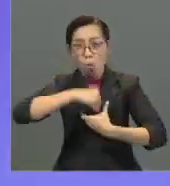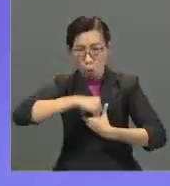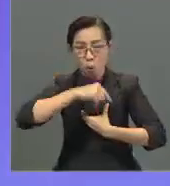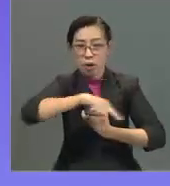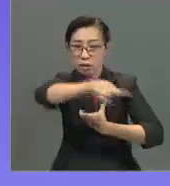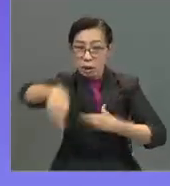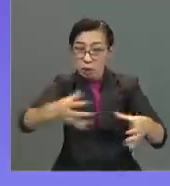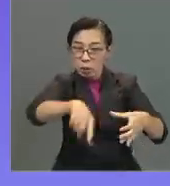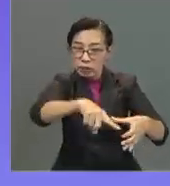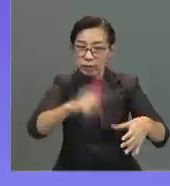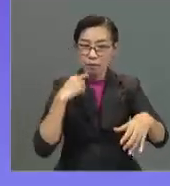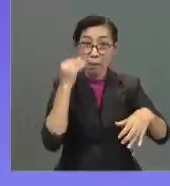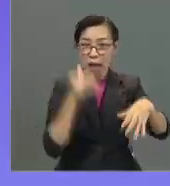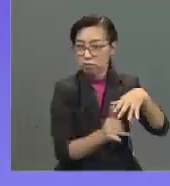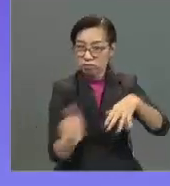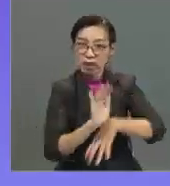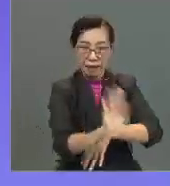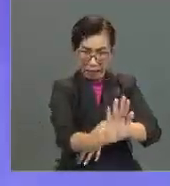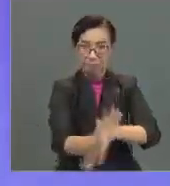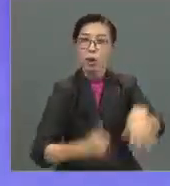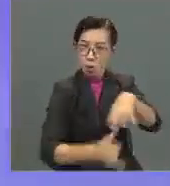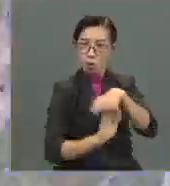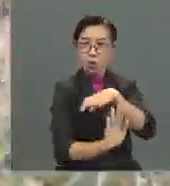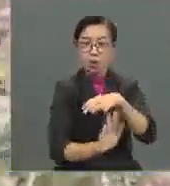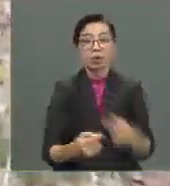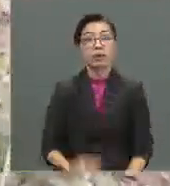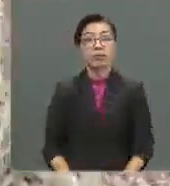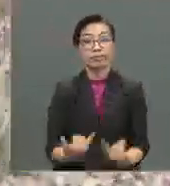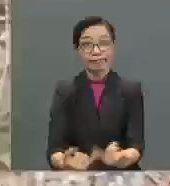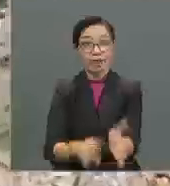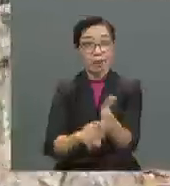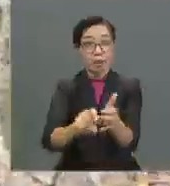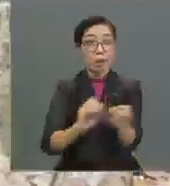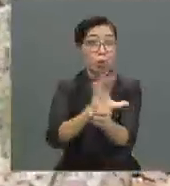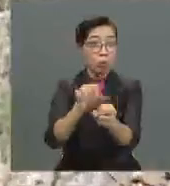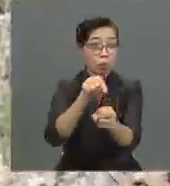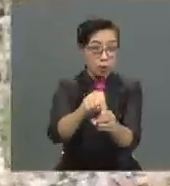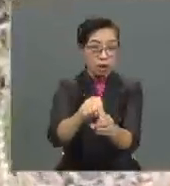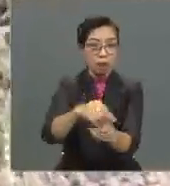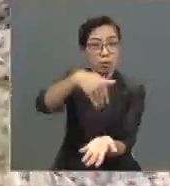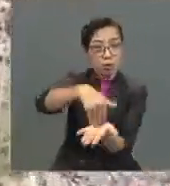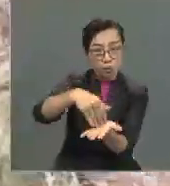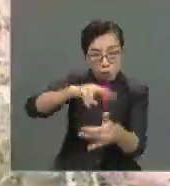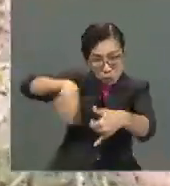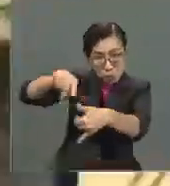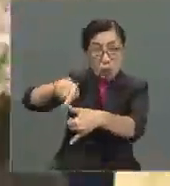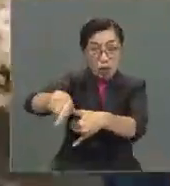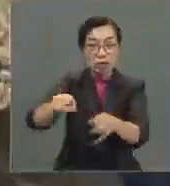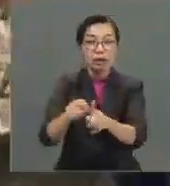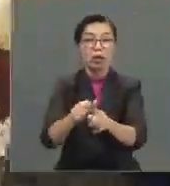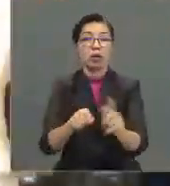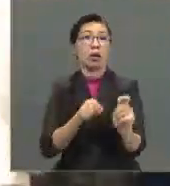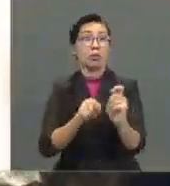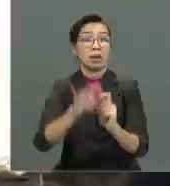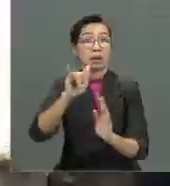ในกลุ่มเสี่ยงเหล่านี้ยังไม่ให้ออกจากบ้านนะคะโดยที่จุดคัดกรองโควิด -19 ที่หมู่3บ้านสะโรงตำบลเขาตูมอำเภอยะรังจังหวัด